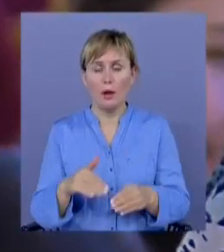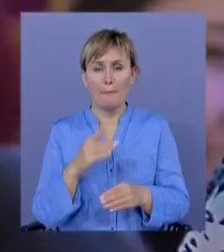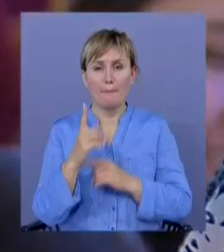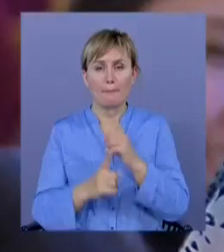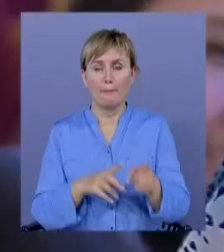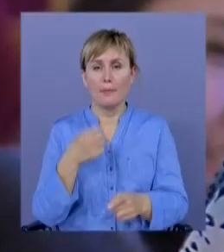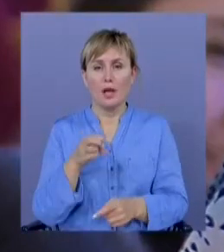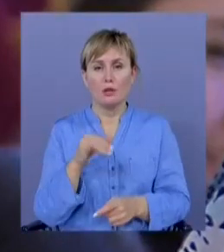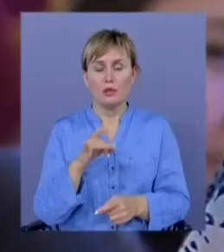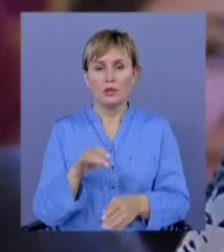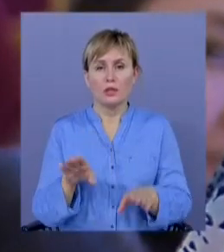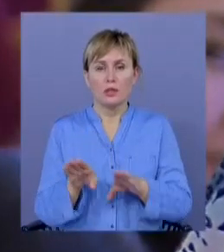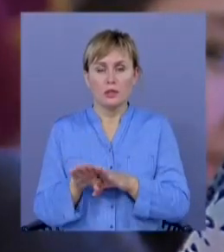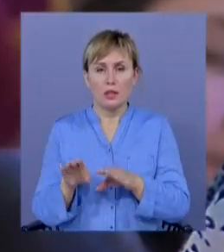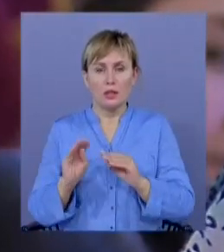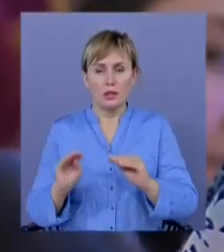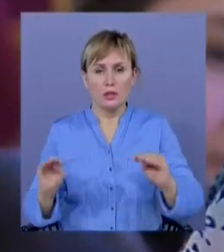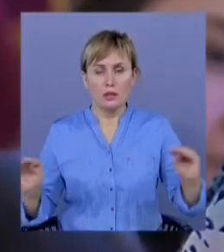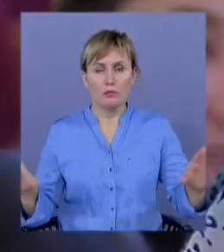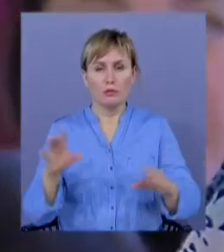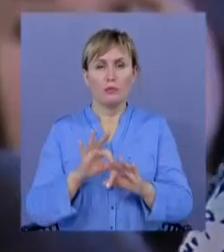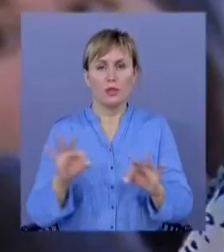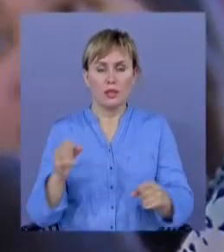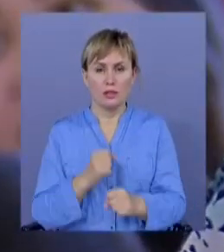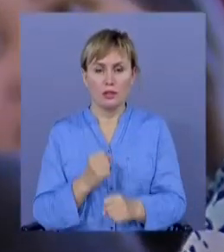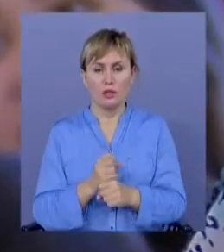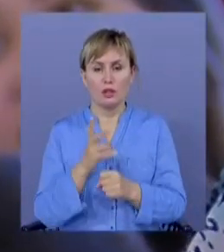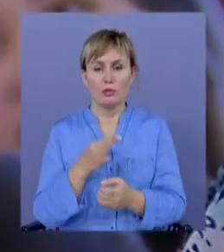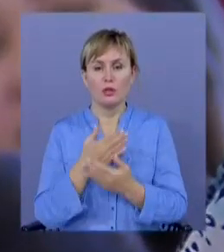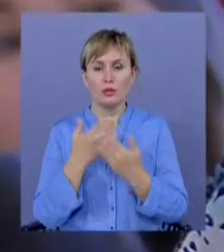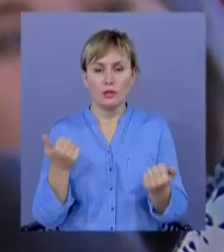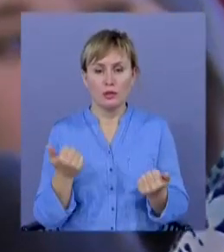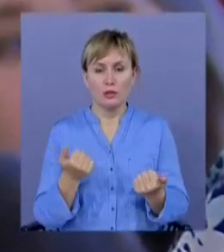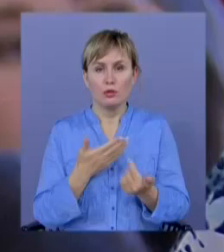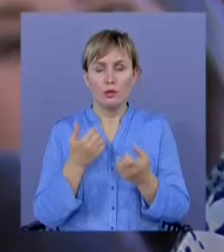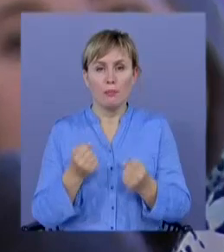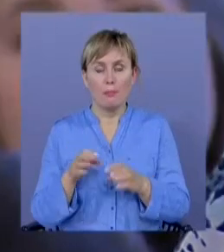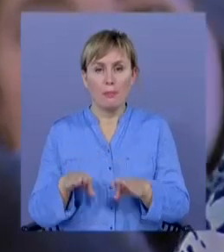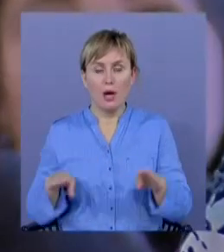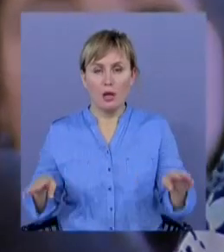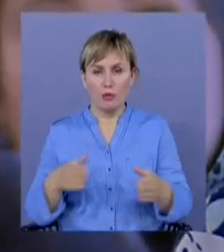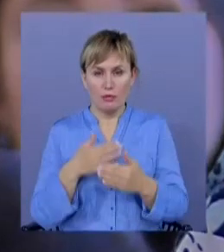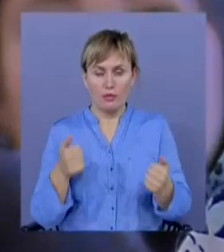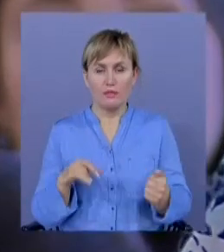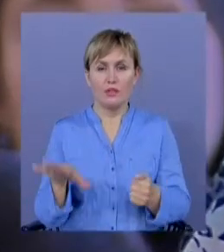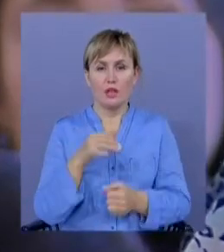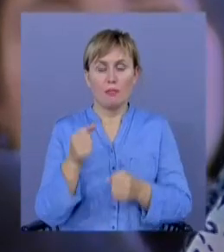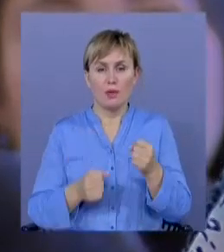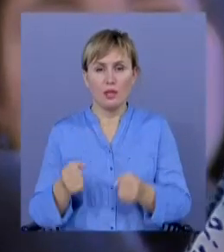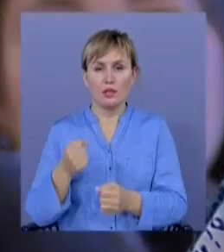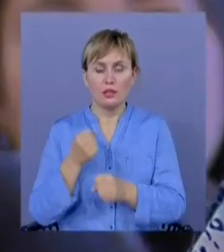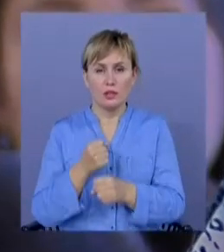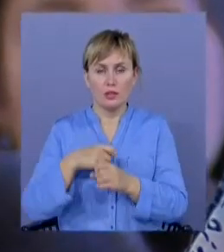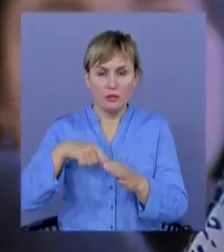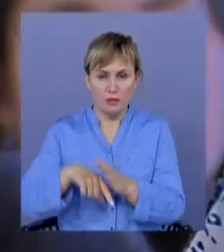Байтурсунова облагородили, все сделали, все прекрасно, но нет ни единой парковки. И все машины заезжают к